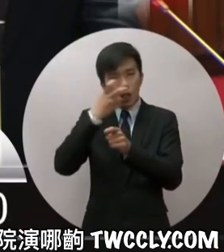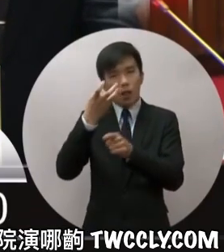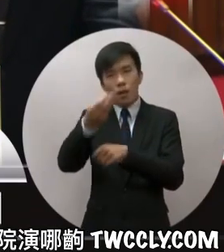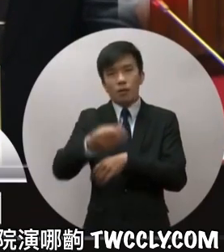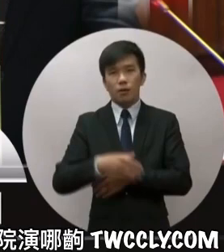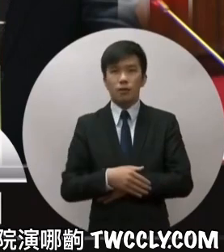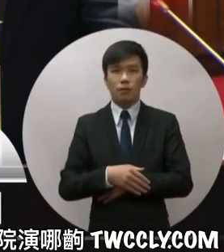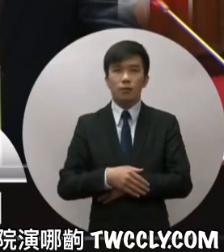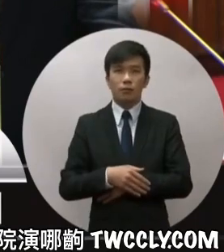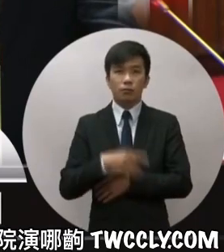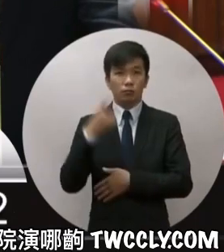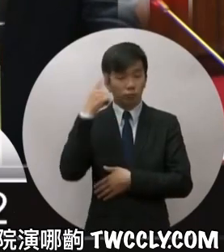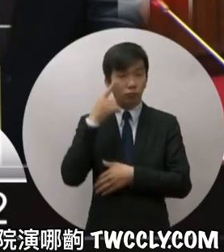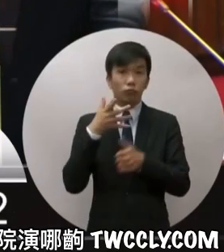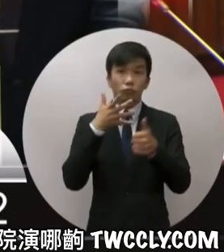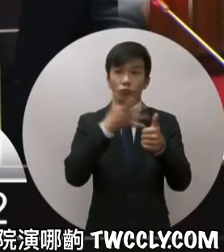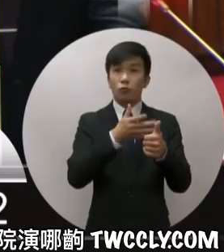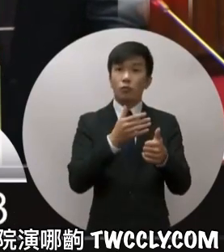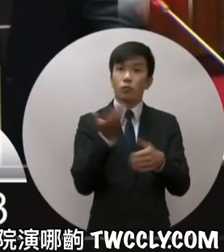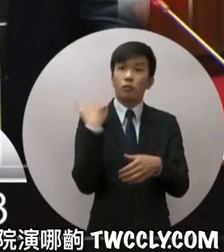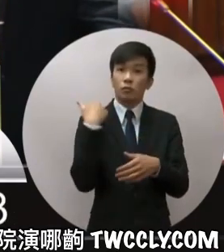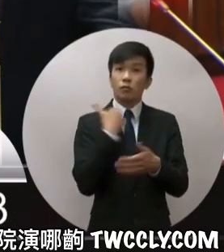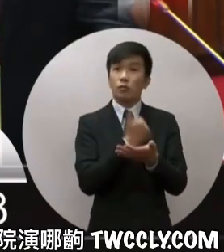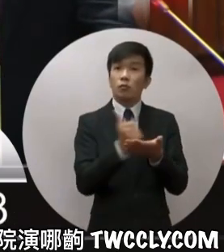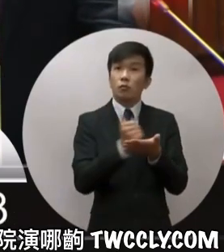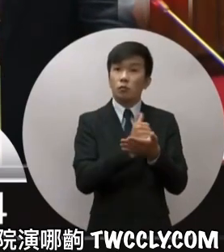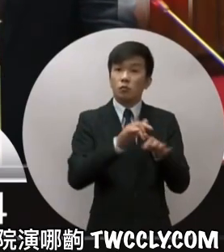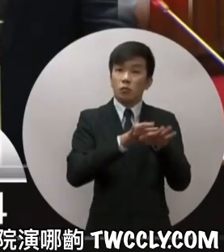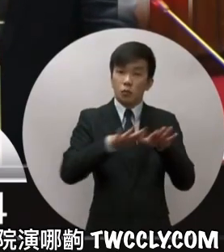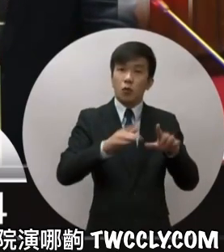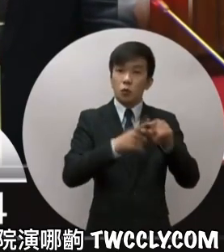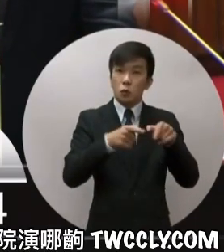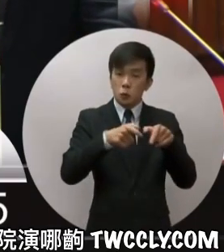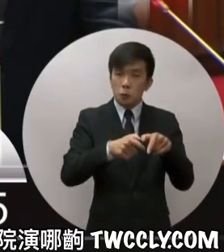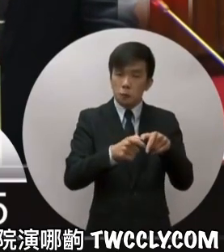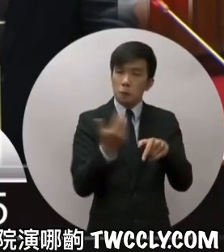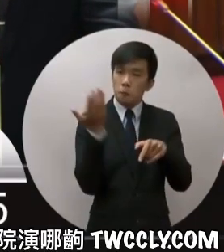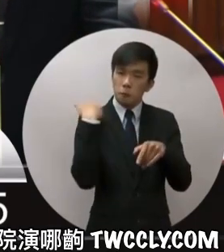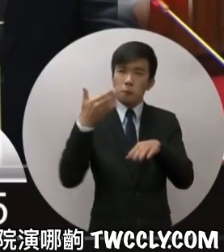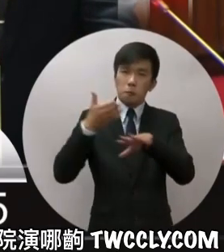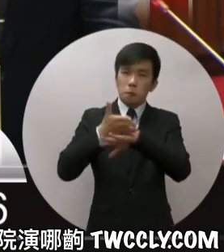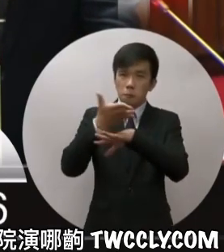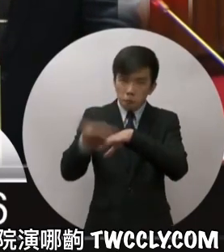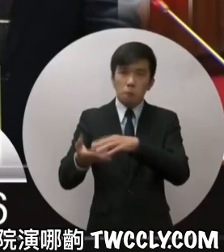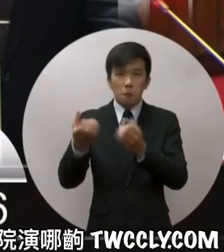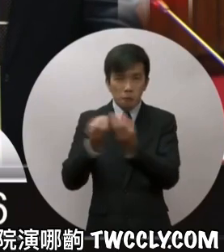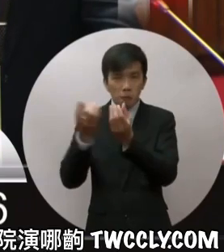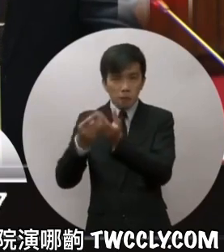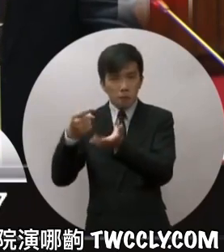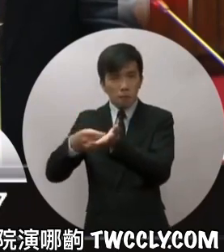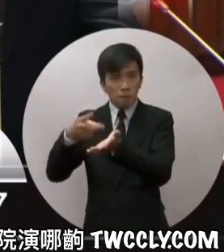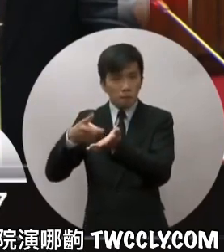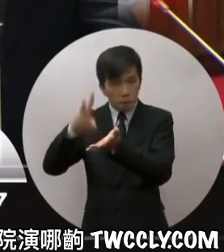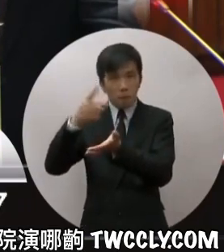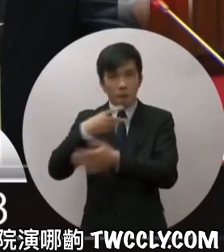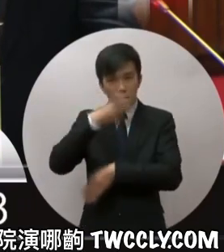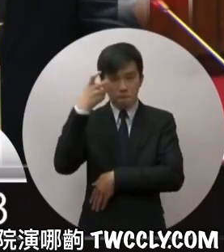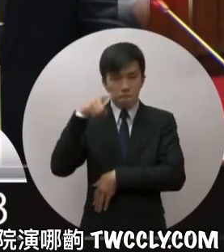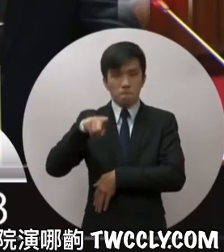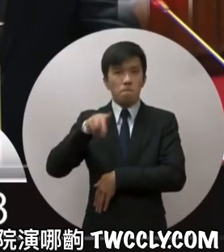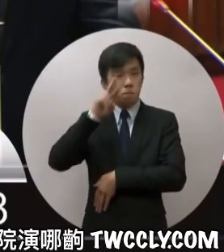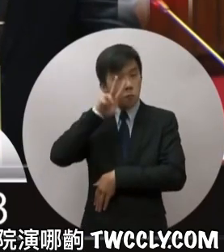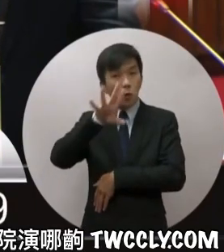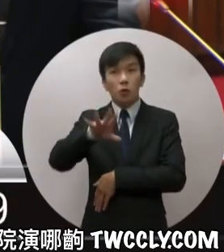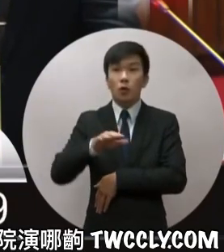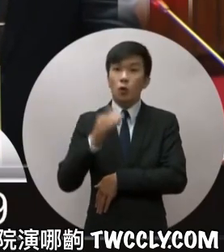我們來請教院長運安中心前兩次的車禍其實就已經發現了這個問題當時如果能夠及時遭回檢